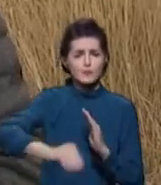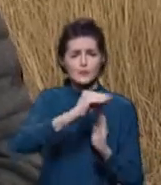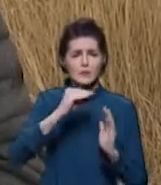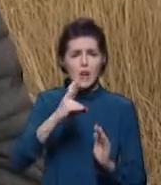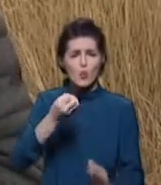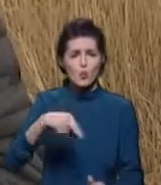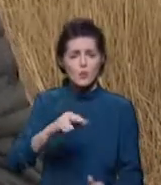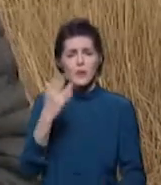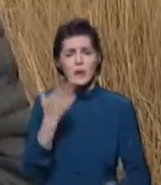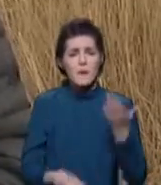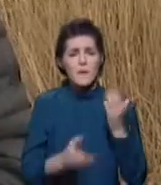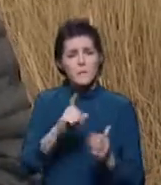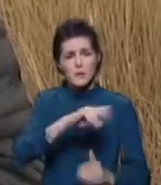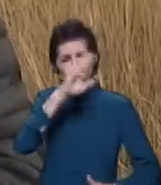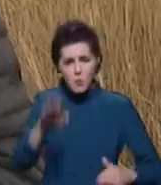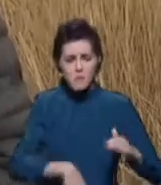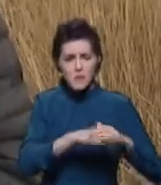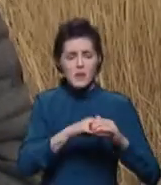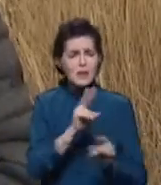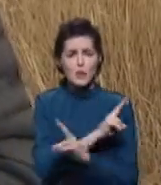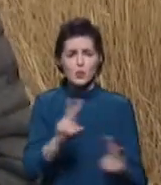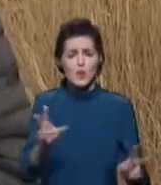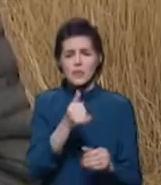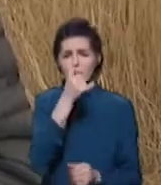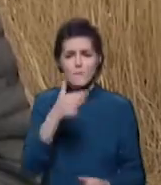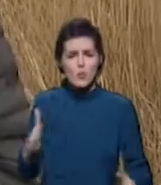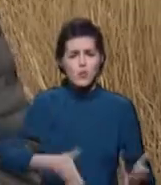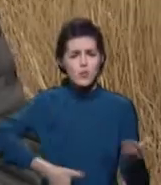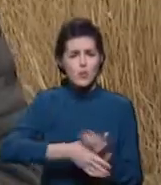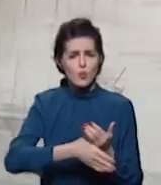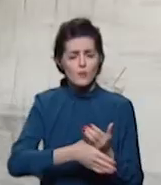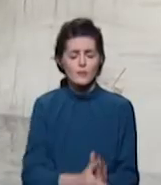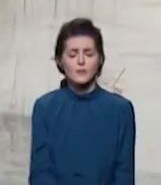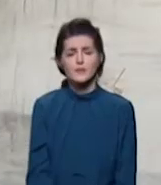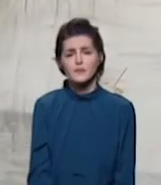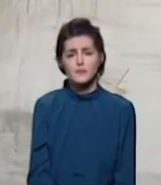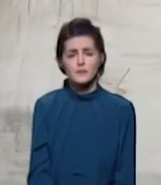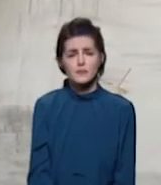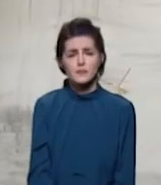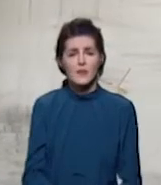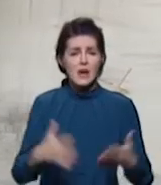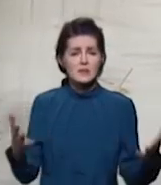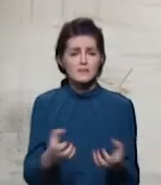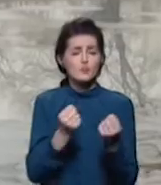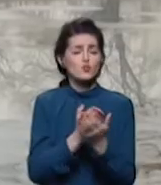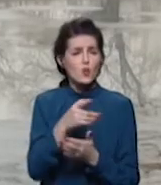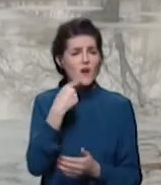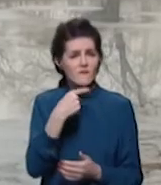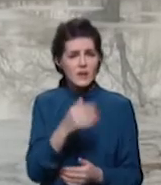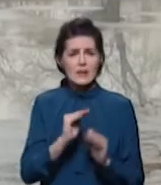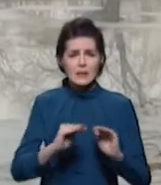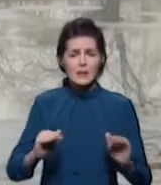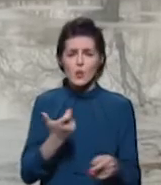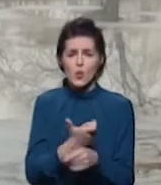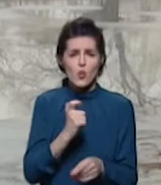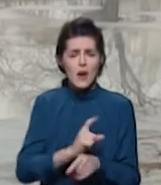діти провалилися під лід, їм ніхто б не прийшов би на допомогу. Рятувальники попереджають, діти дуже рідко